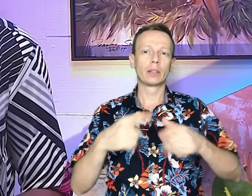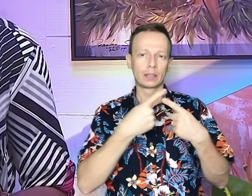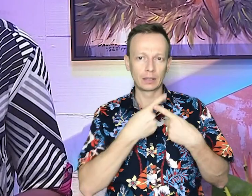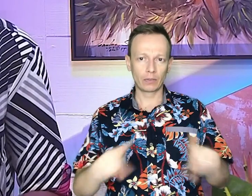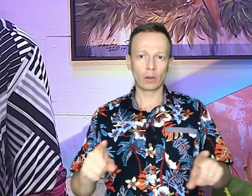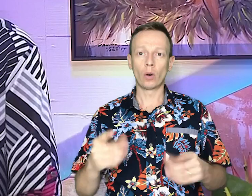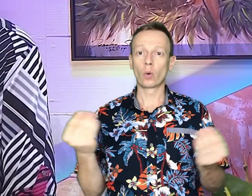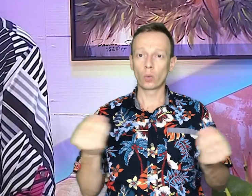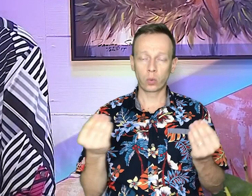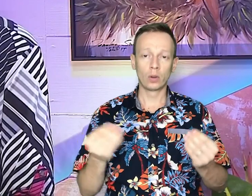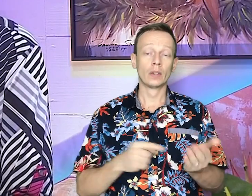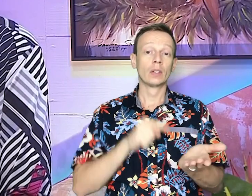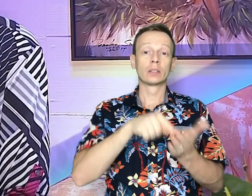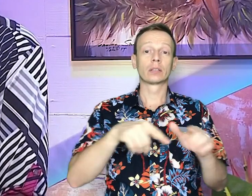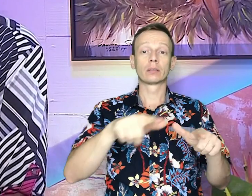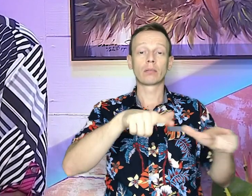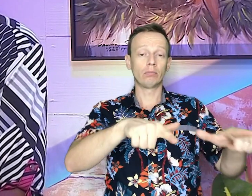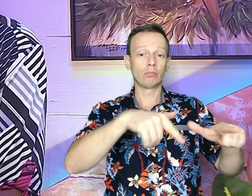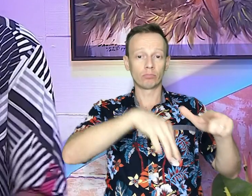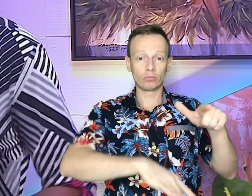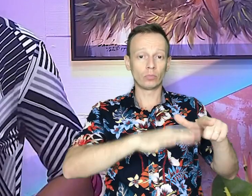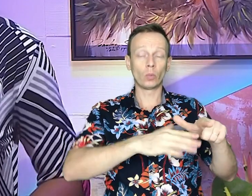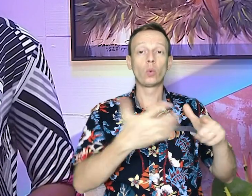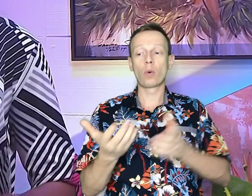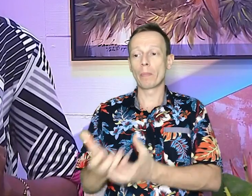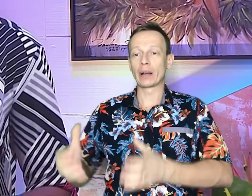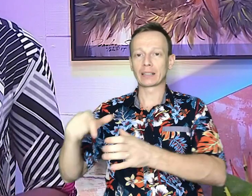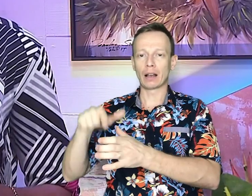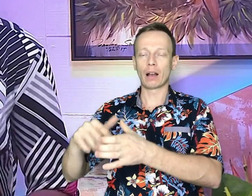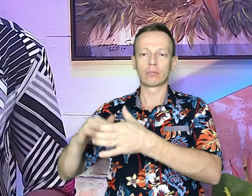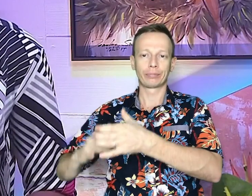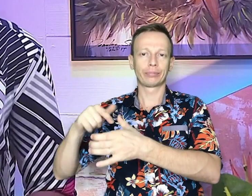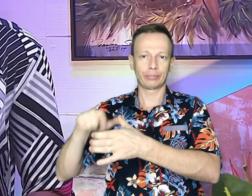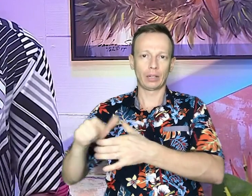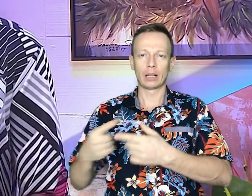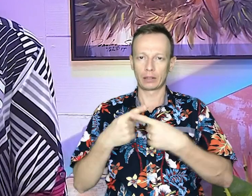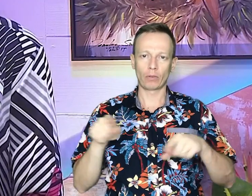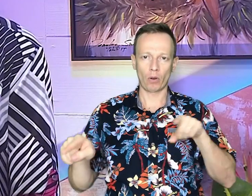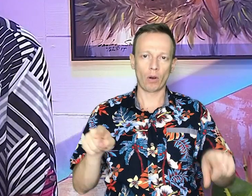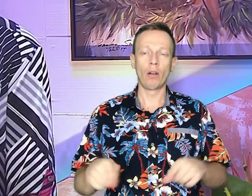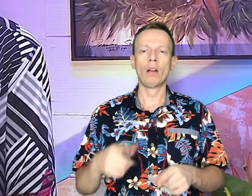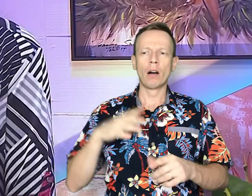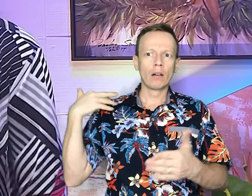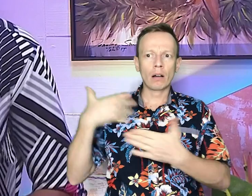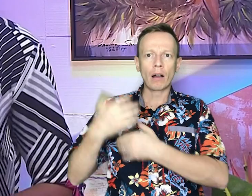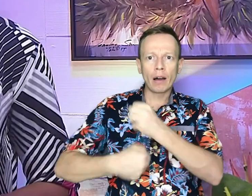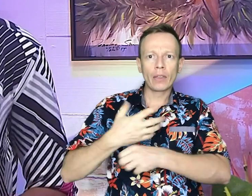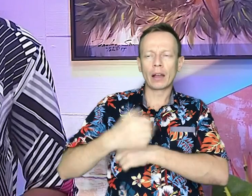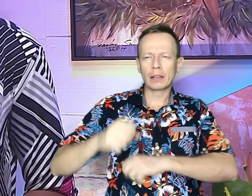et en bassin. Après plusieurs années de recherche et d'expérimentation, le choix se porte sur la crevette bleue